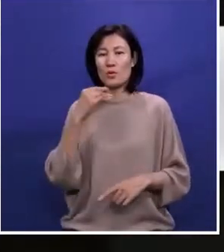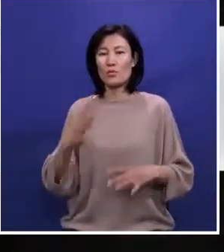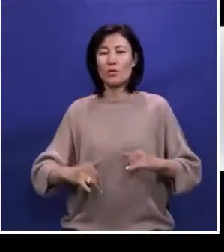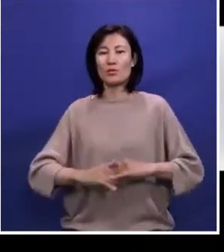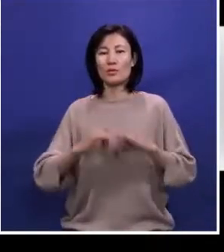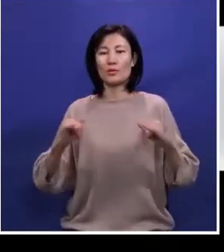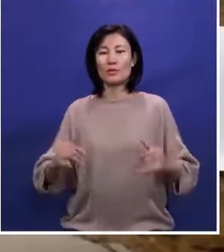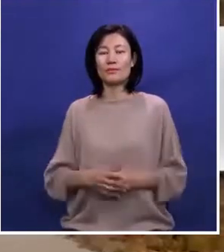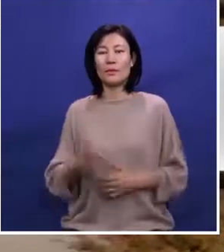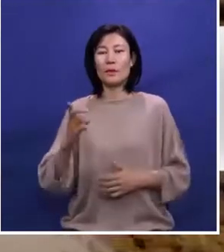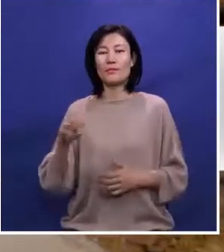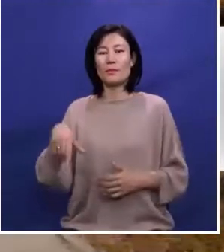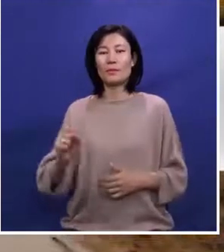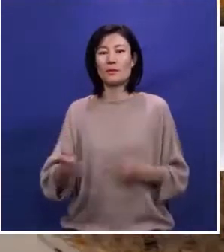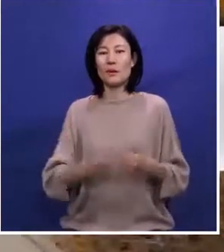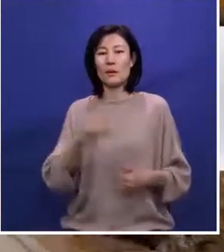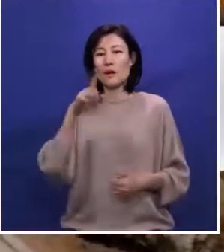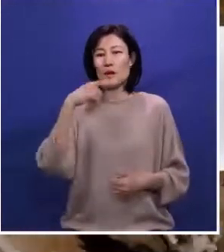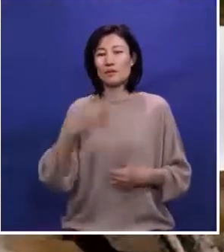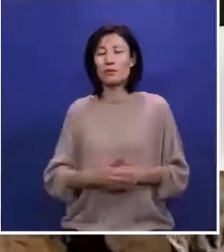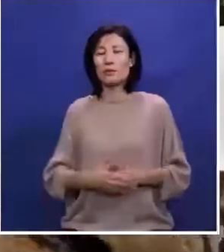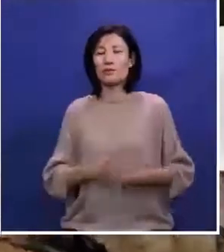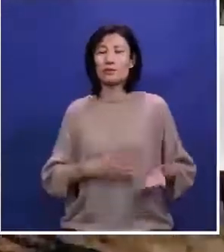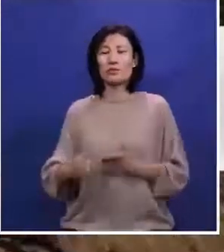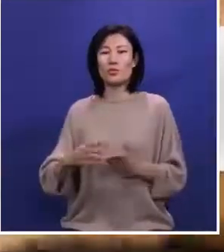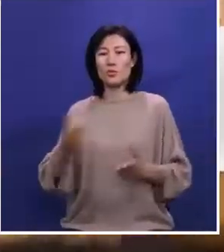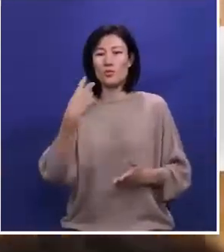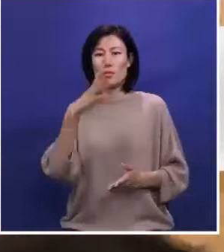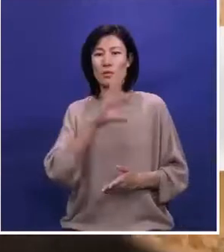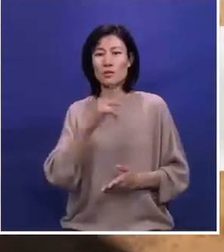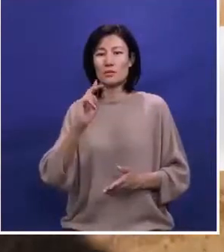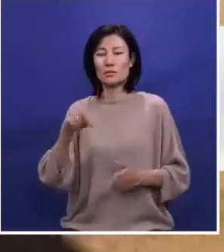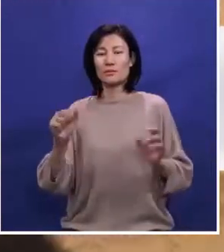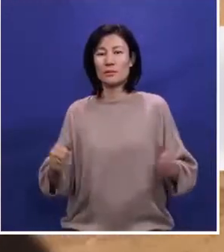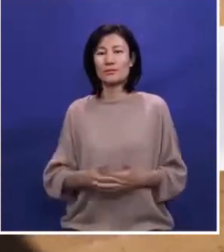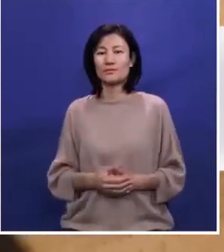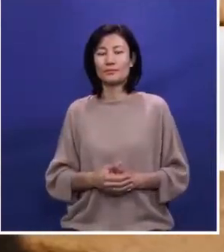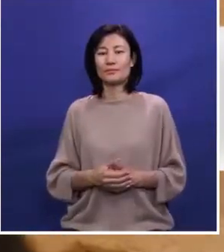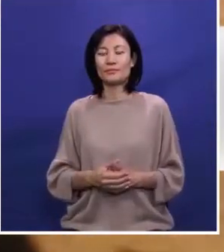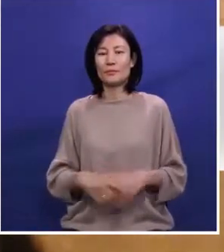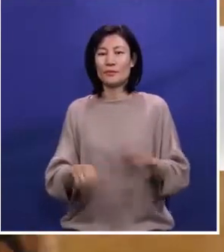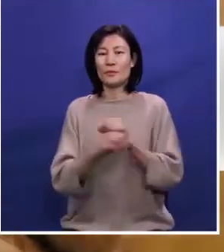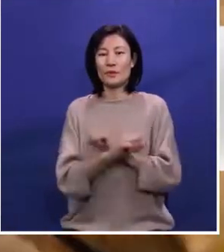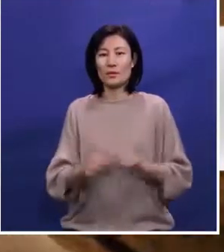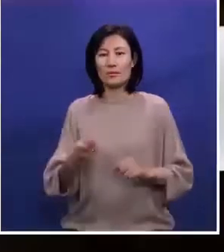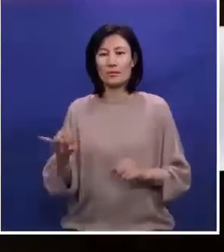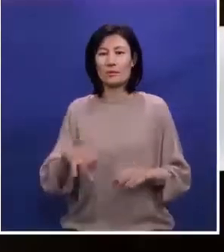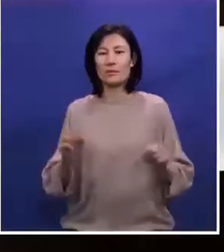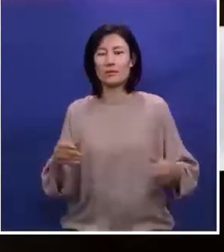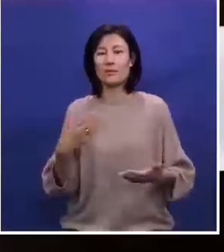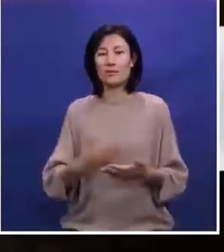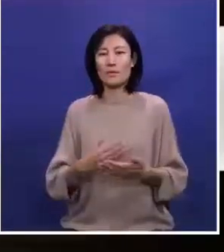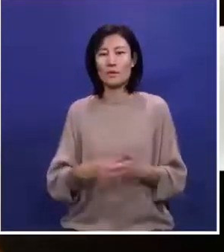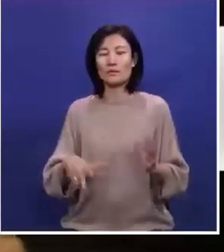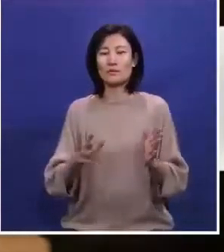көлемді. Бабата деп аталатын мекенге жолыңыз түссе, Ысқақ баб сағанасына соқпай кетпегейсіз.